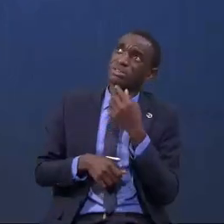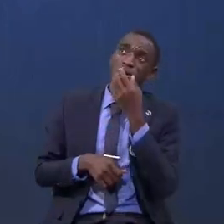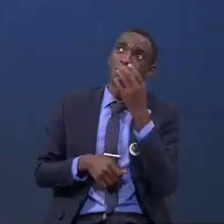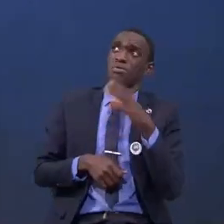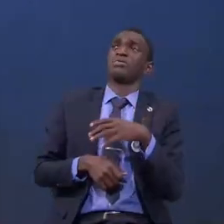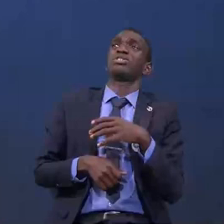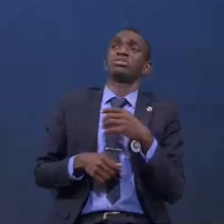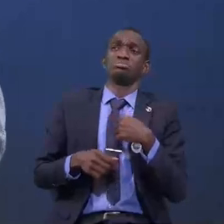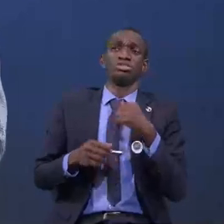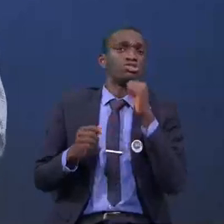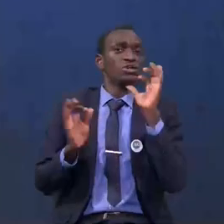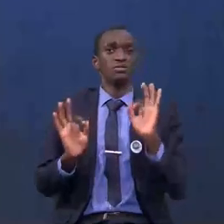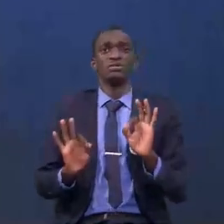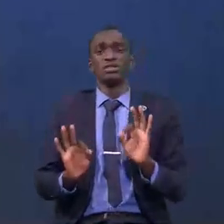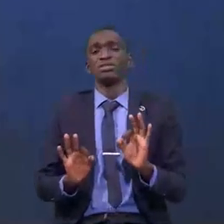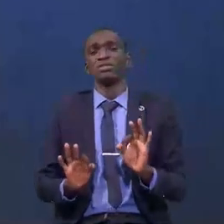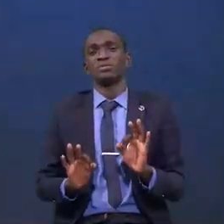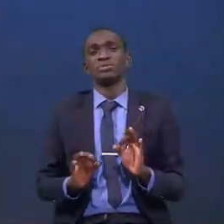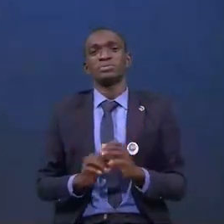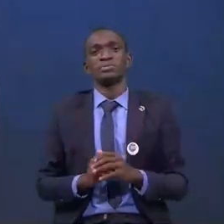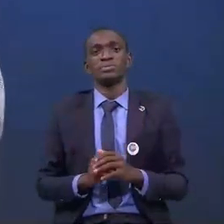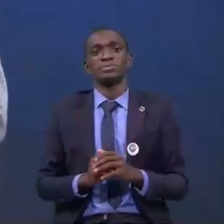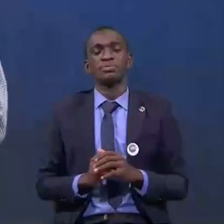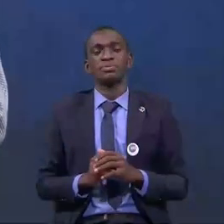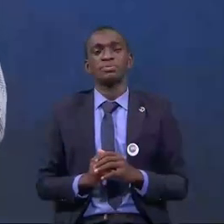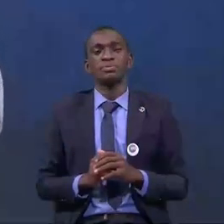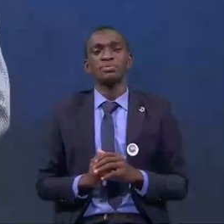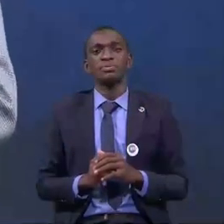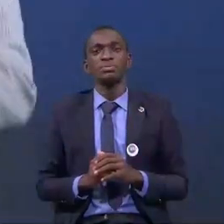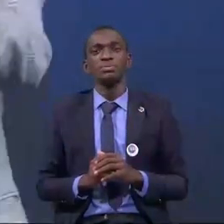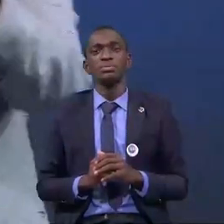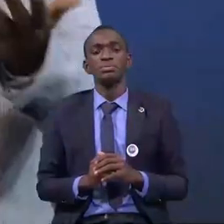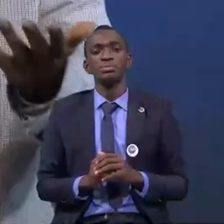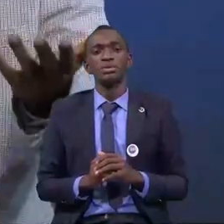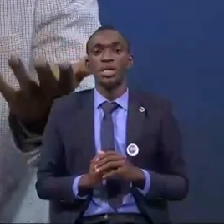Tu dois fléchir le genou devant le Seigneur pour dire malheur à moi quand je suis perdu.